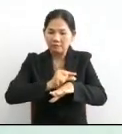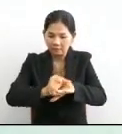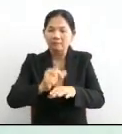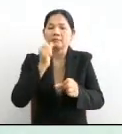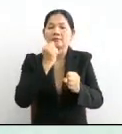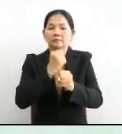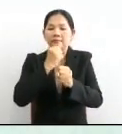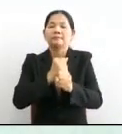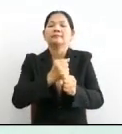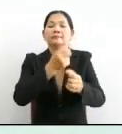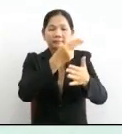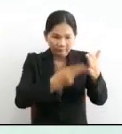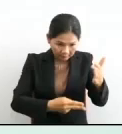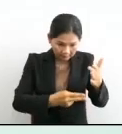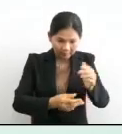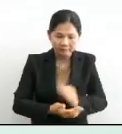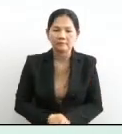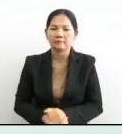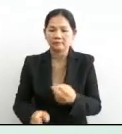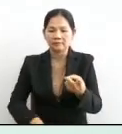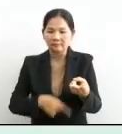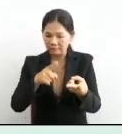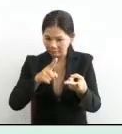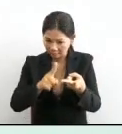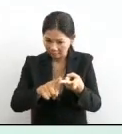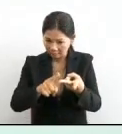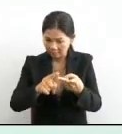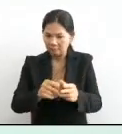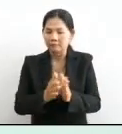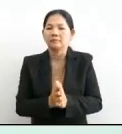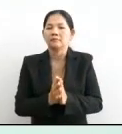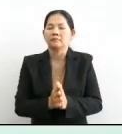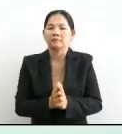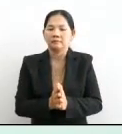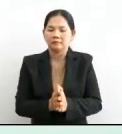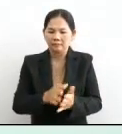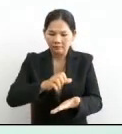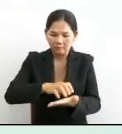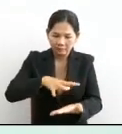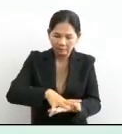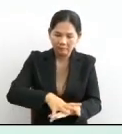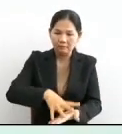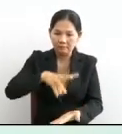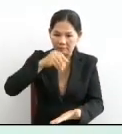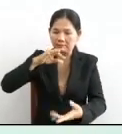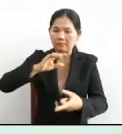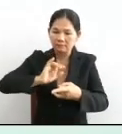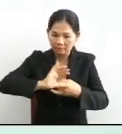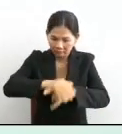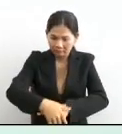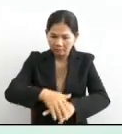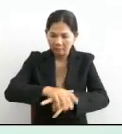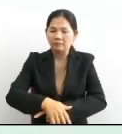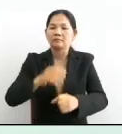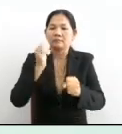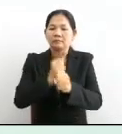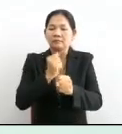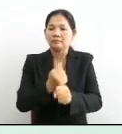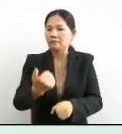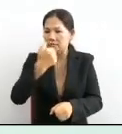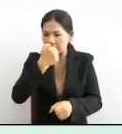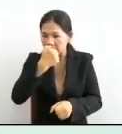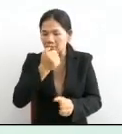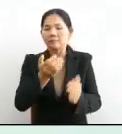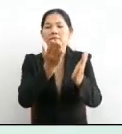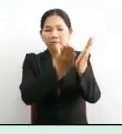khả tì ta kê à dọc mà sao đầm lồng mí từ thuơ chìa nôm mà